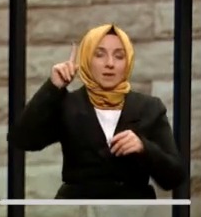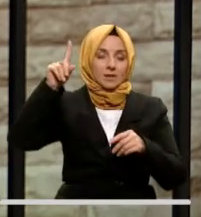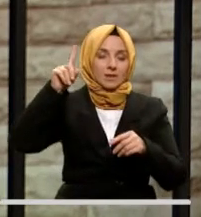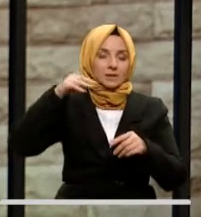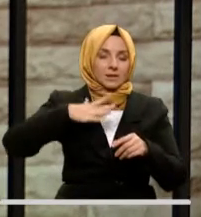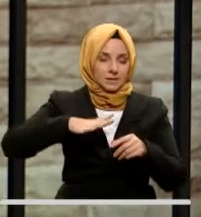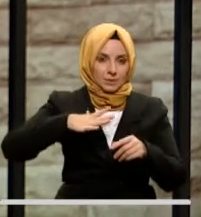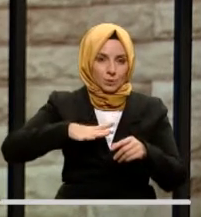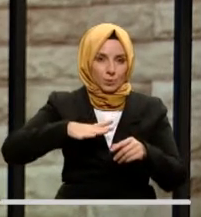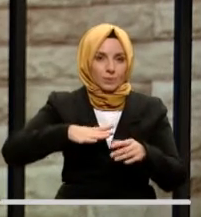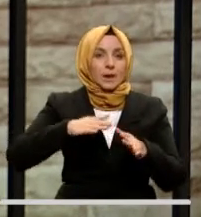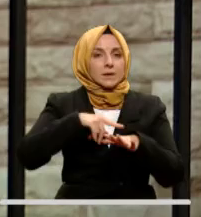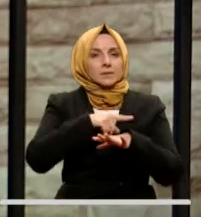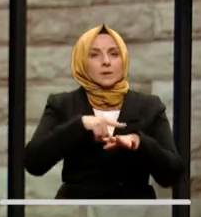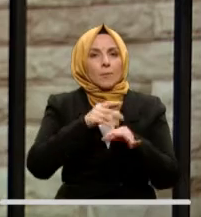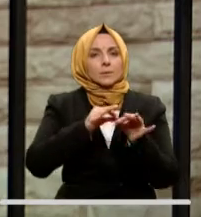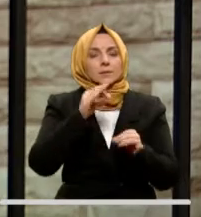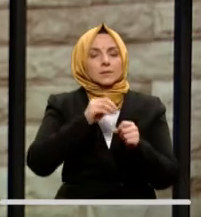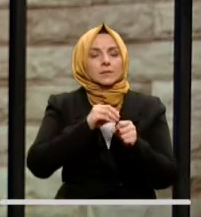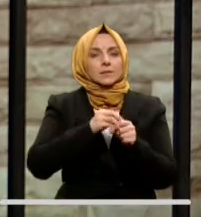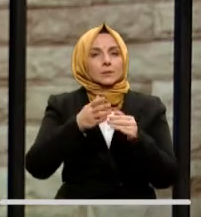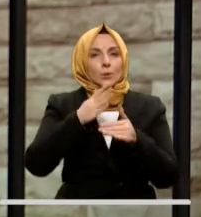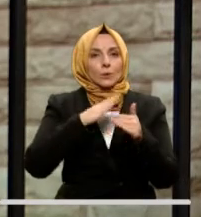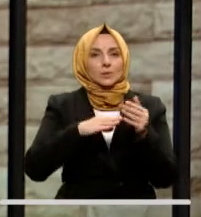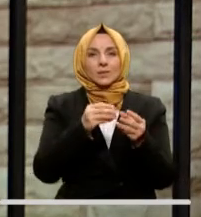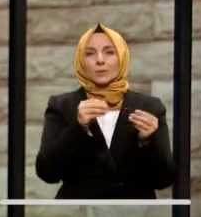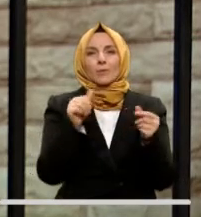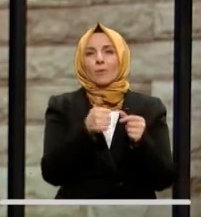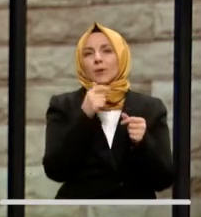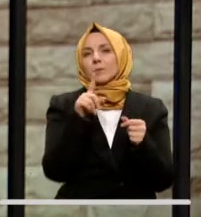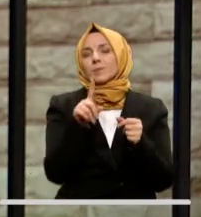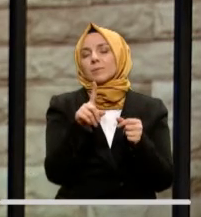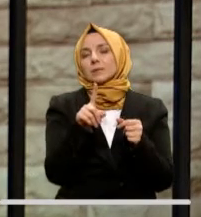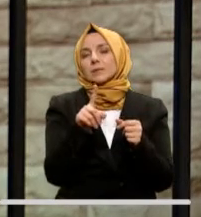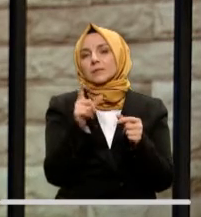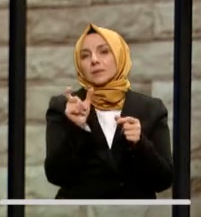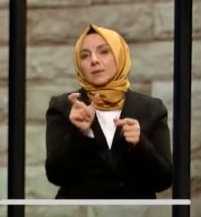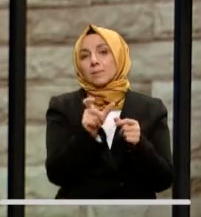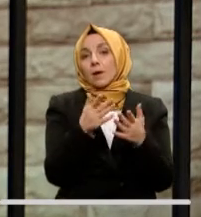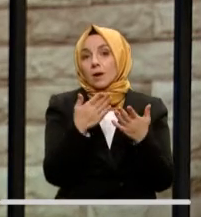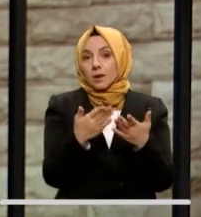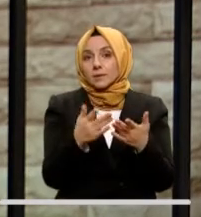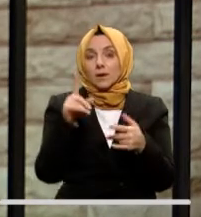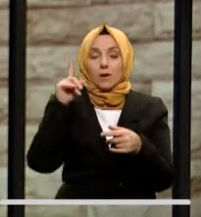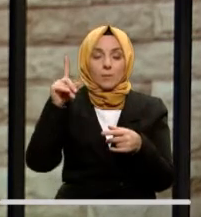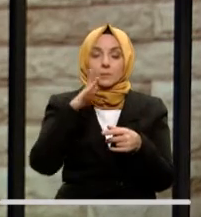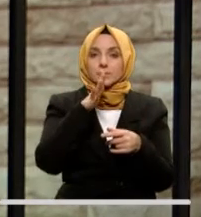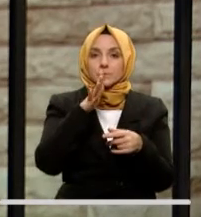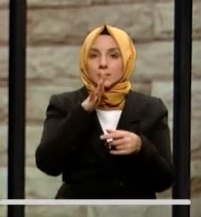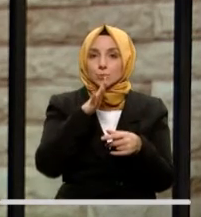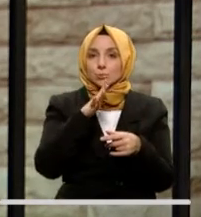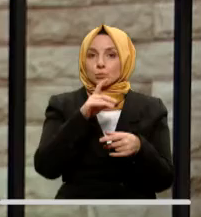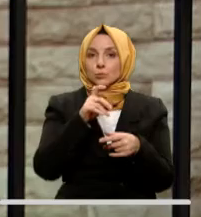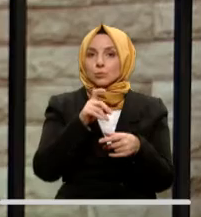zaman insan için öncelikle çok önemli bir ne ful kavram Hatta Rabbimiz bile biliyorsunuz Kuranı